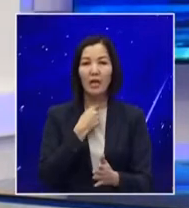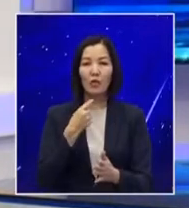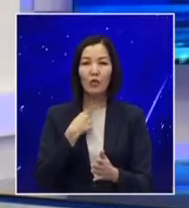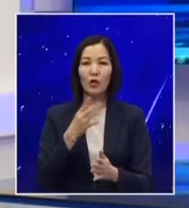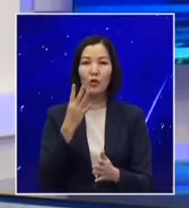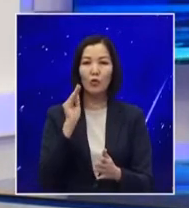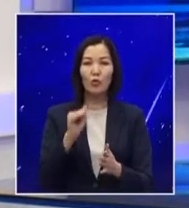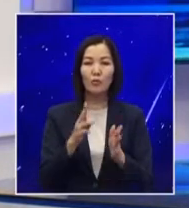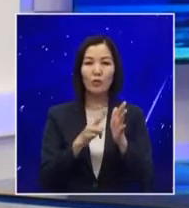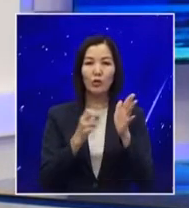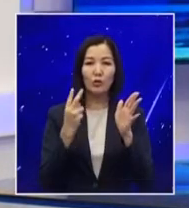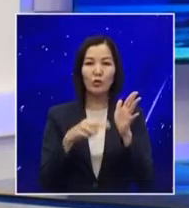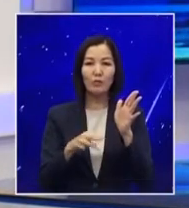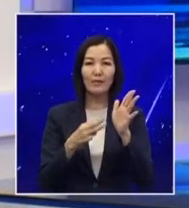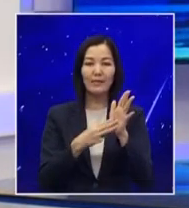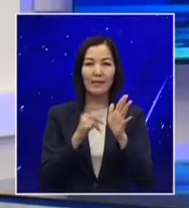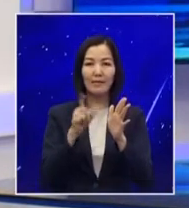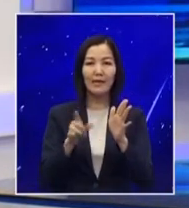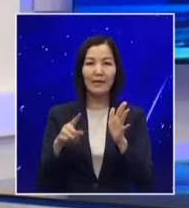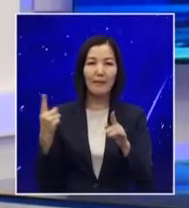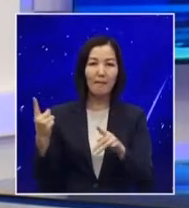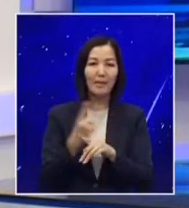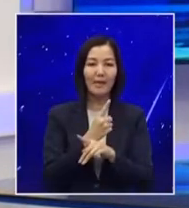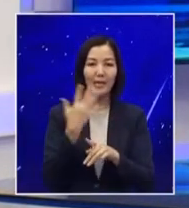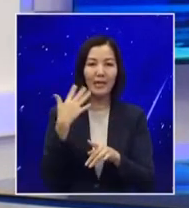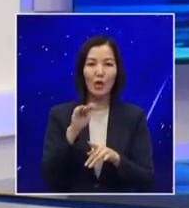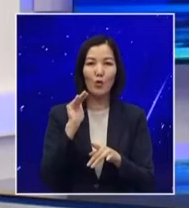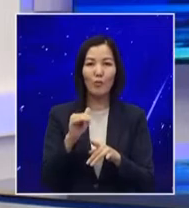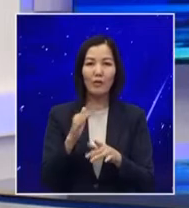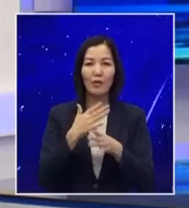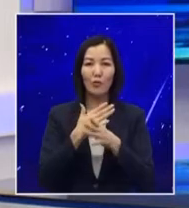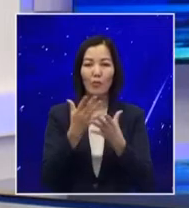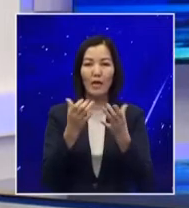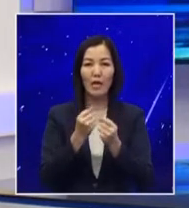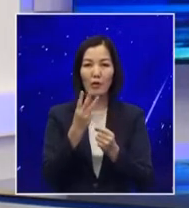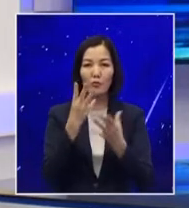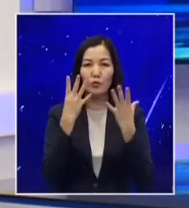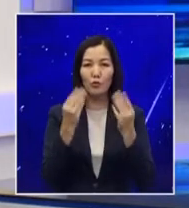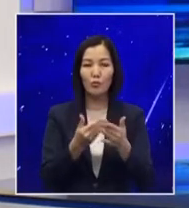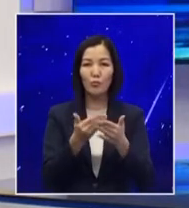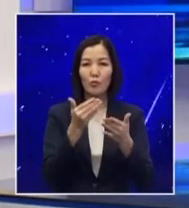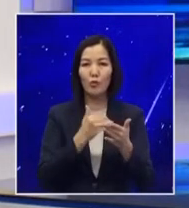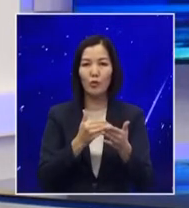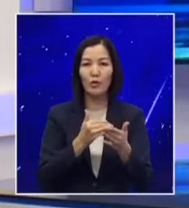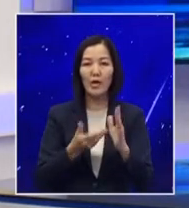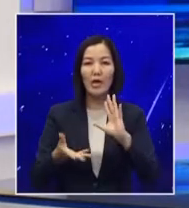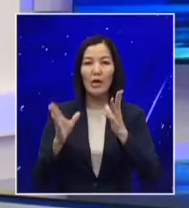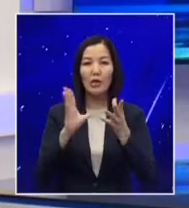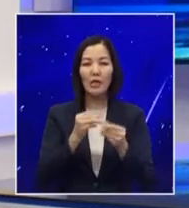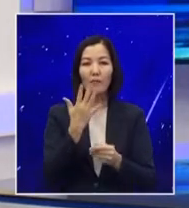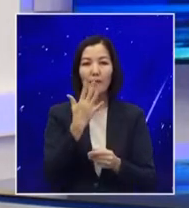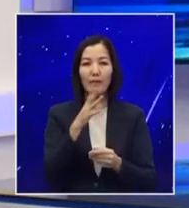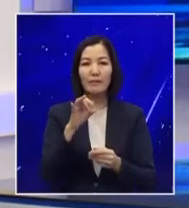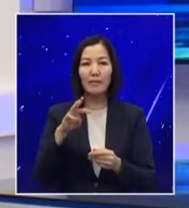Талдықорғанда 4728 адам бір реттік 50 мың теңге көмек алды. Осыдан 3 күн бұрын елбасы қорынан жалпы сомасы 5